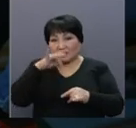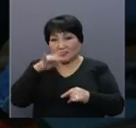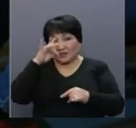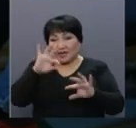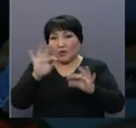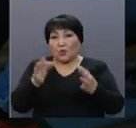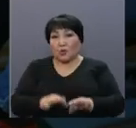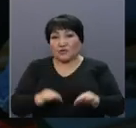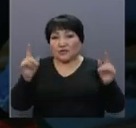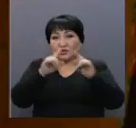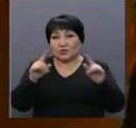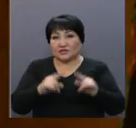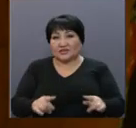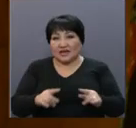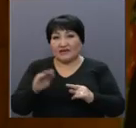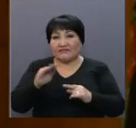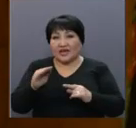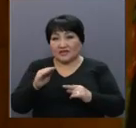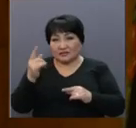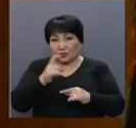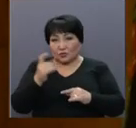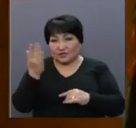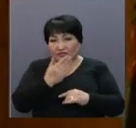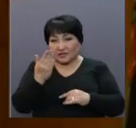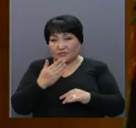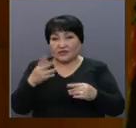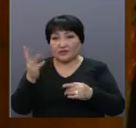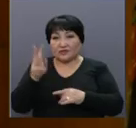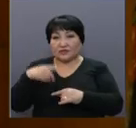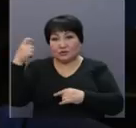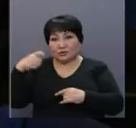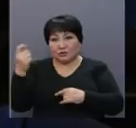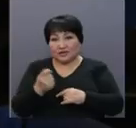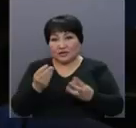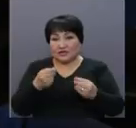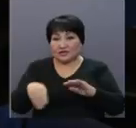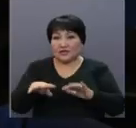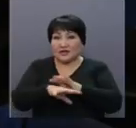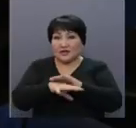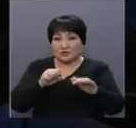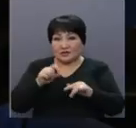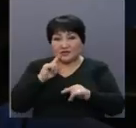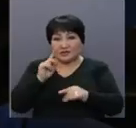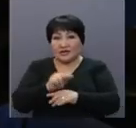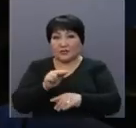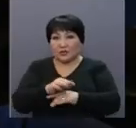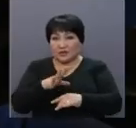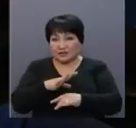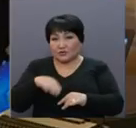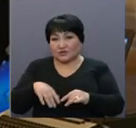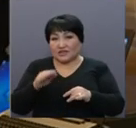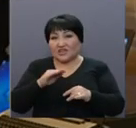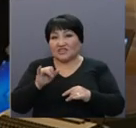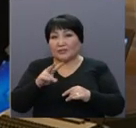жұлдызына «Феникс» көркем фильмінің түсіріліміне бөлінген қаражатты жымқырды деген айып тағылған болатын. Кейіннен Жаманқұлов өз